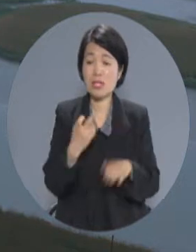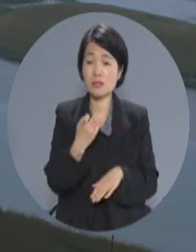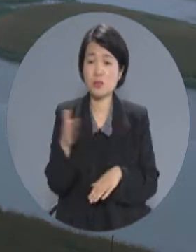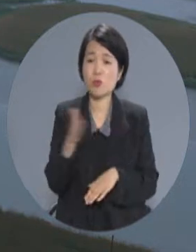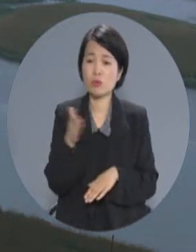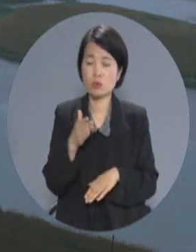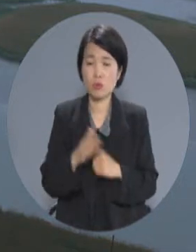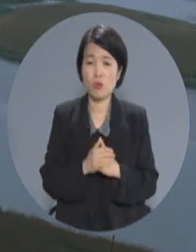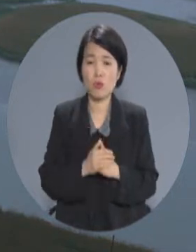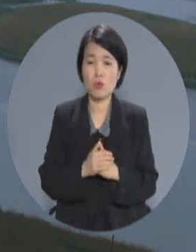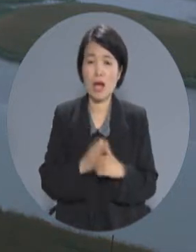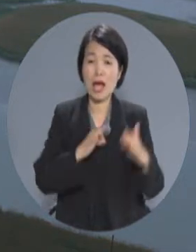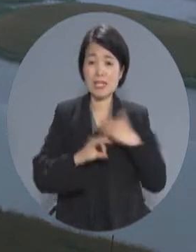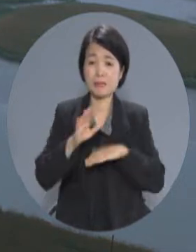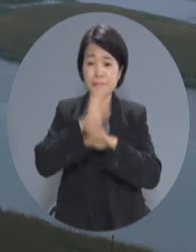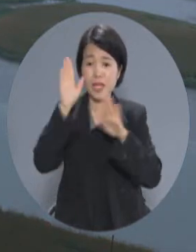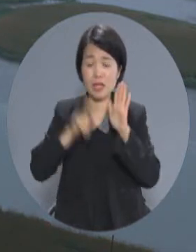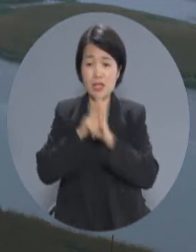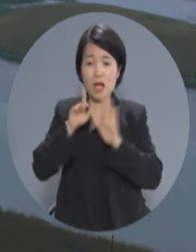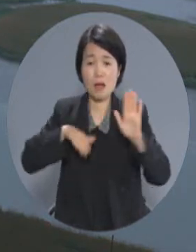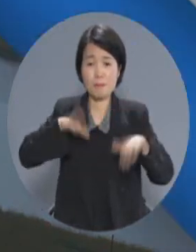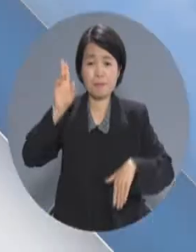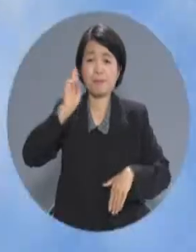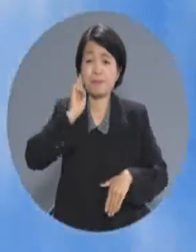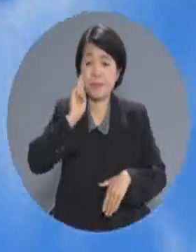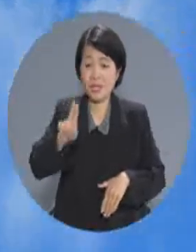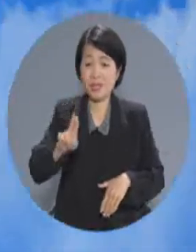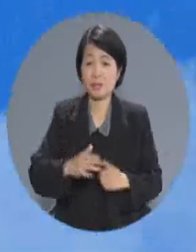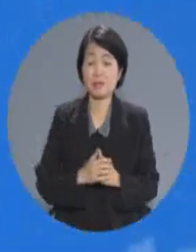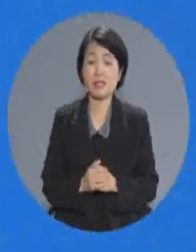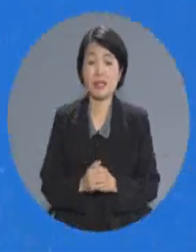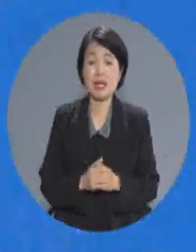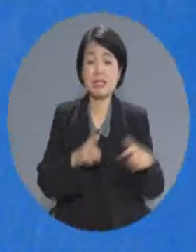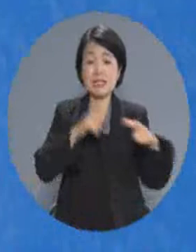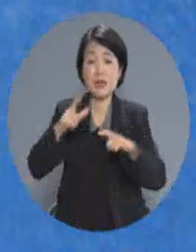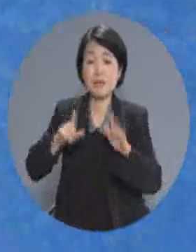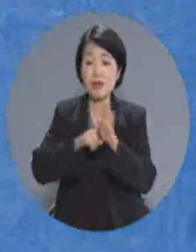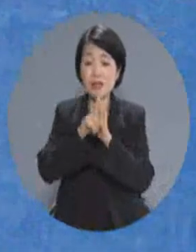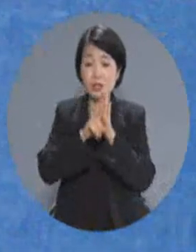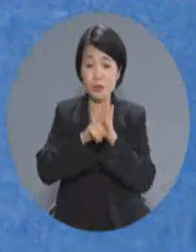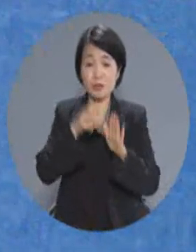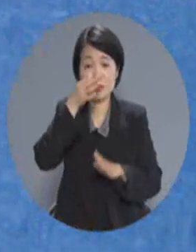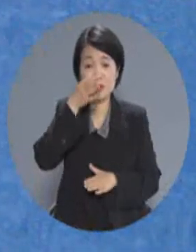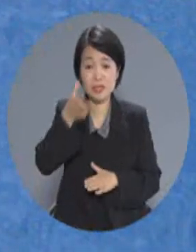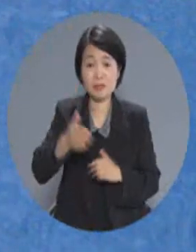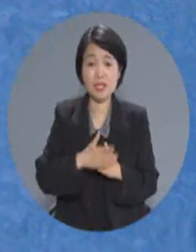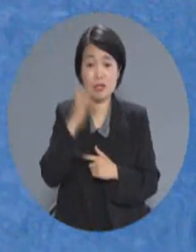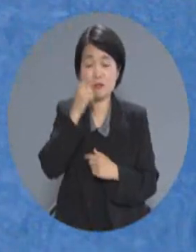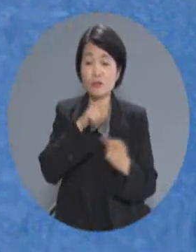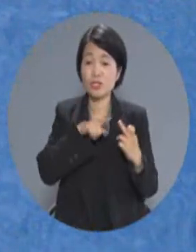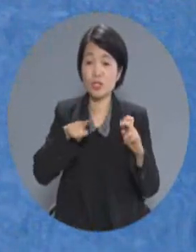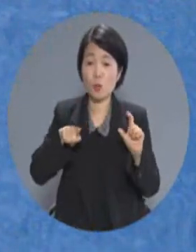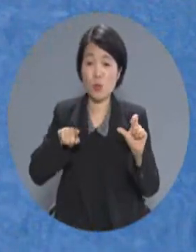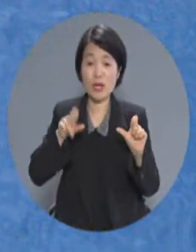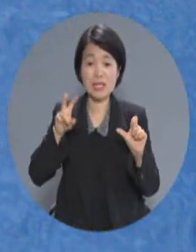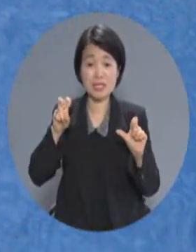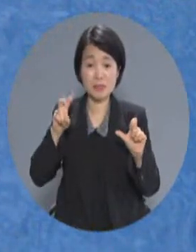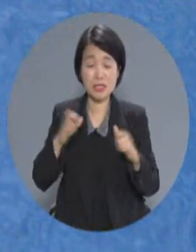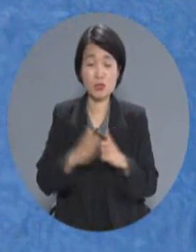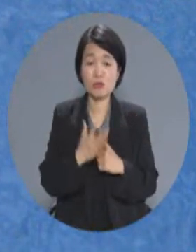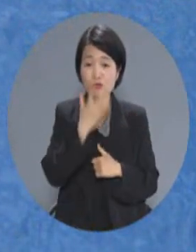머물면서 일교차가 클 것으로 보입니다 지역별 기온 보시겠습니다 여수가 15도에서 22도